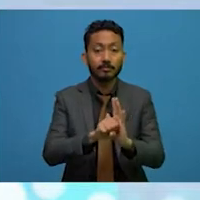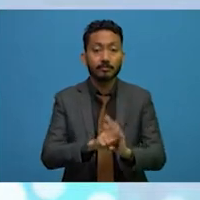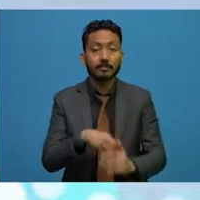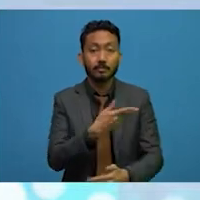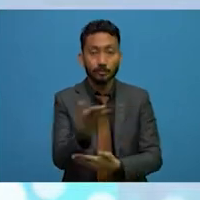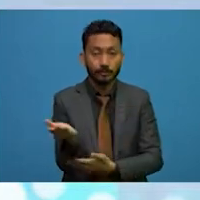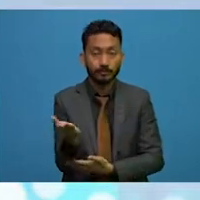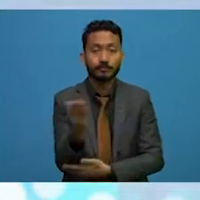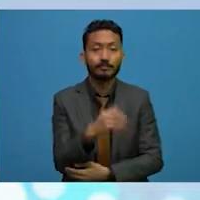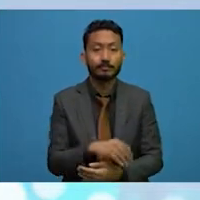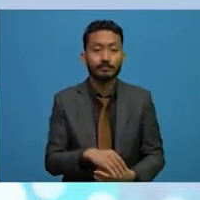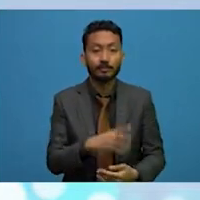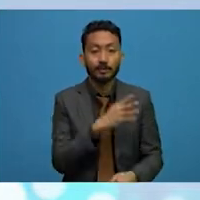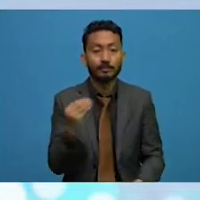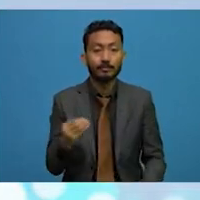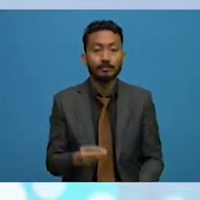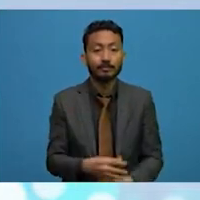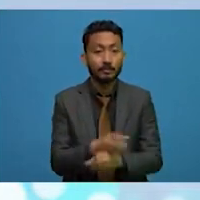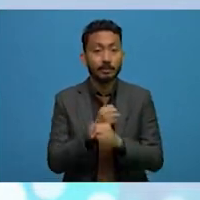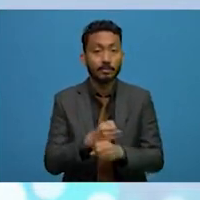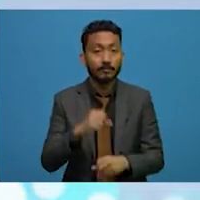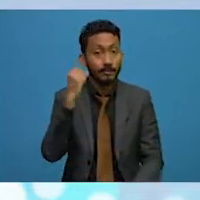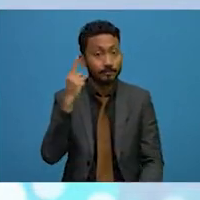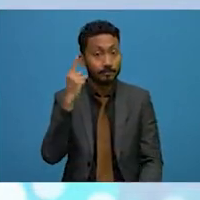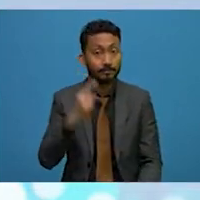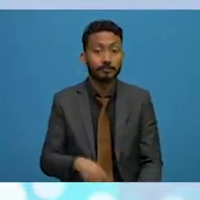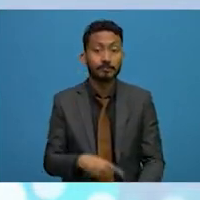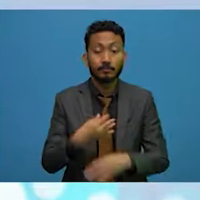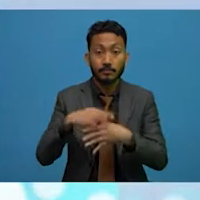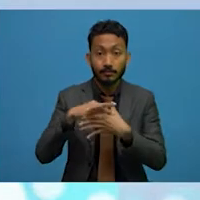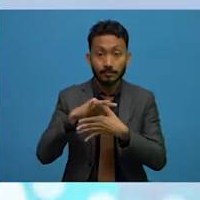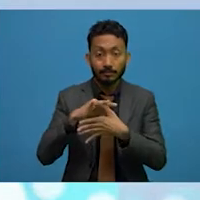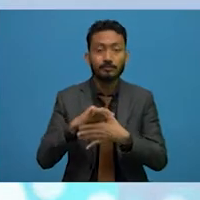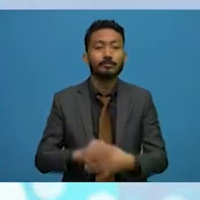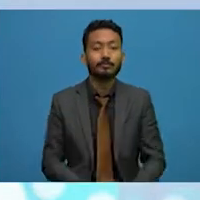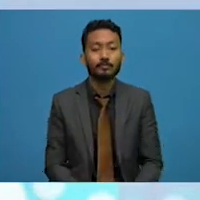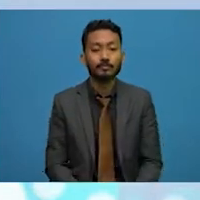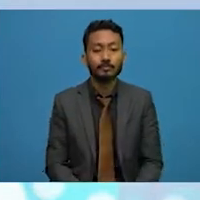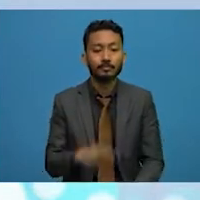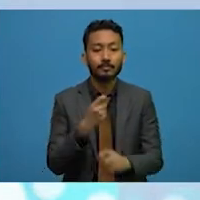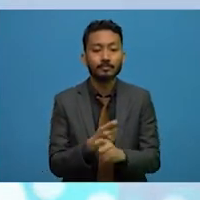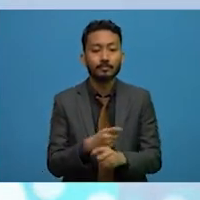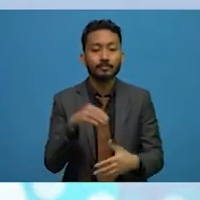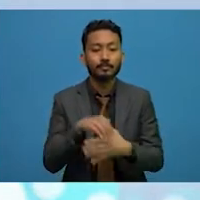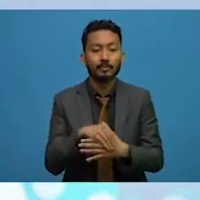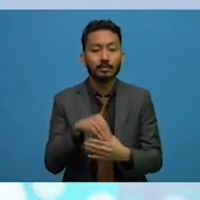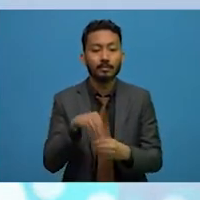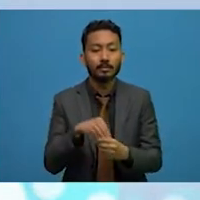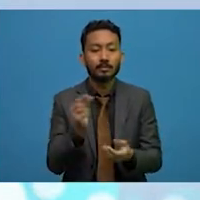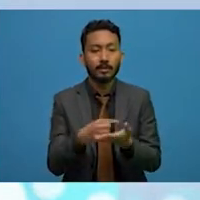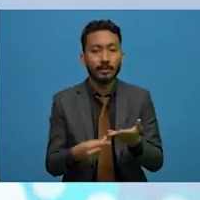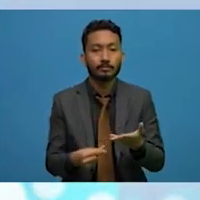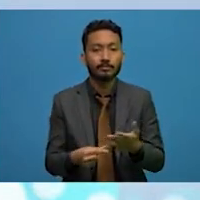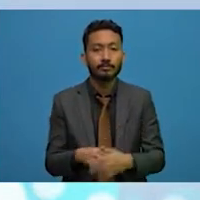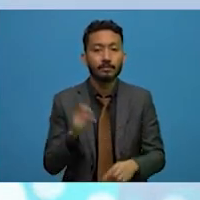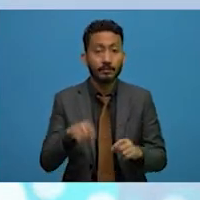dan khalayak dapat memahami isi yang cuba disampaikan. Ketepatan dalam pemilihan grafik haruslah